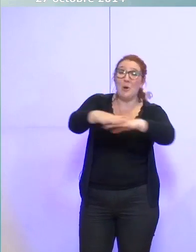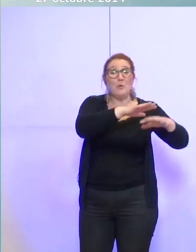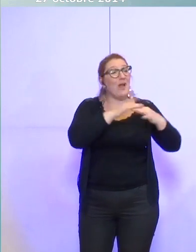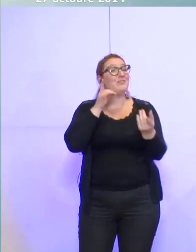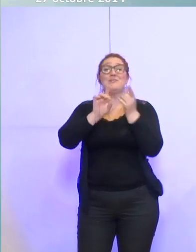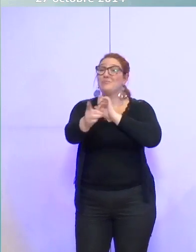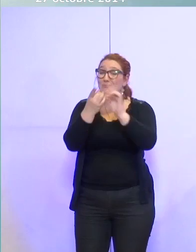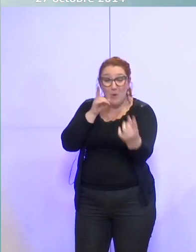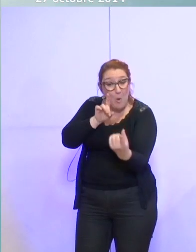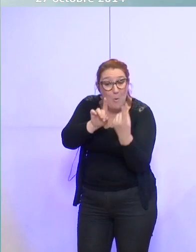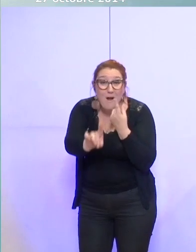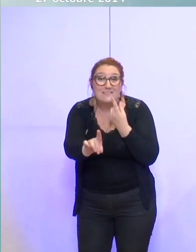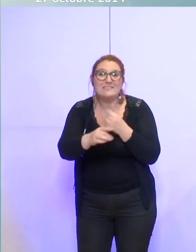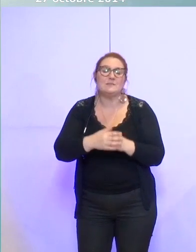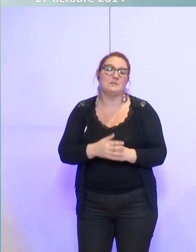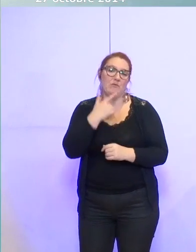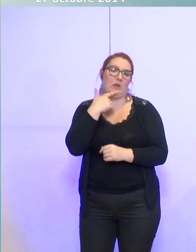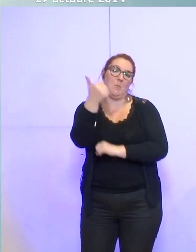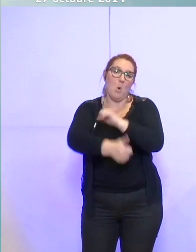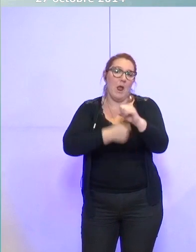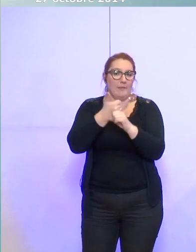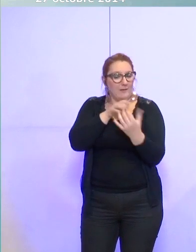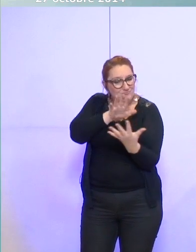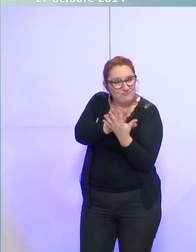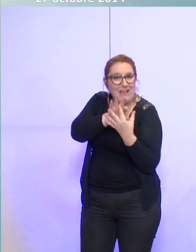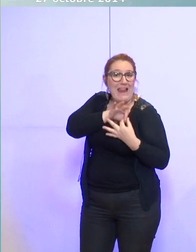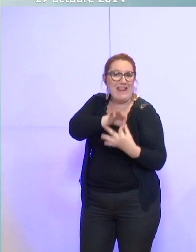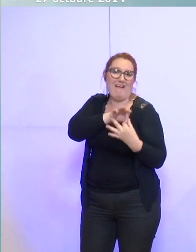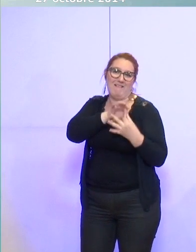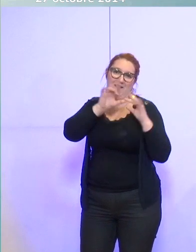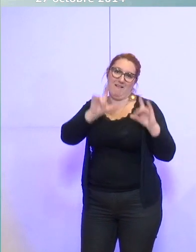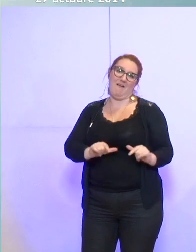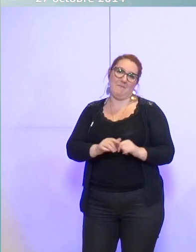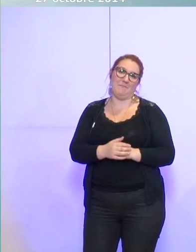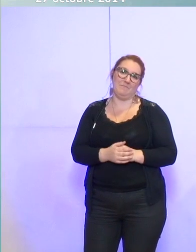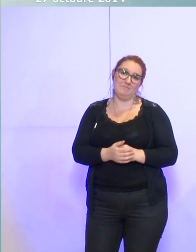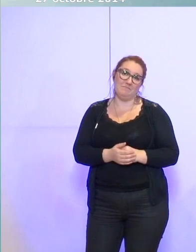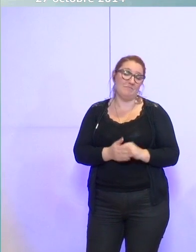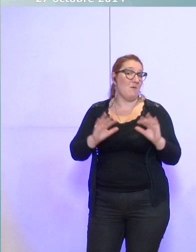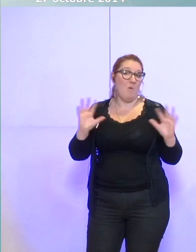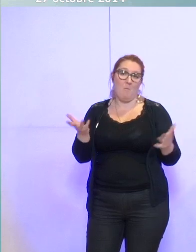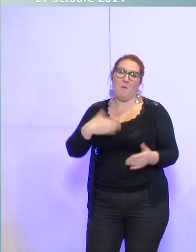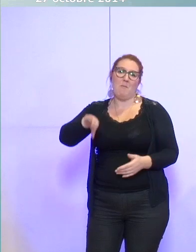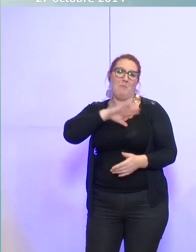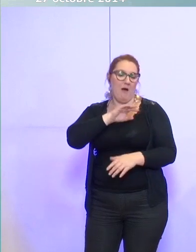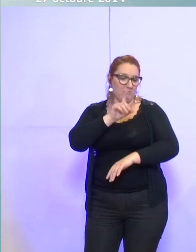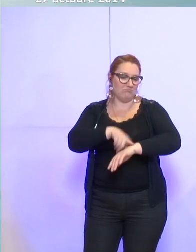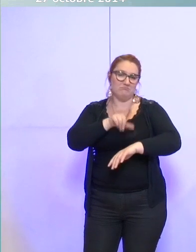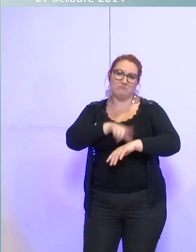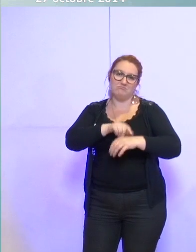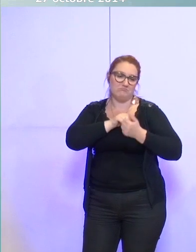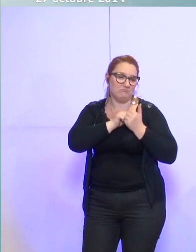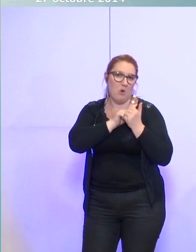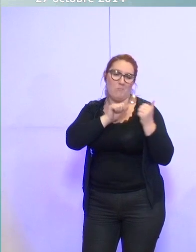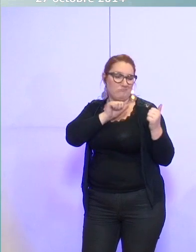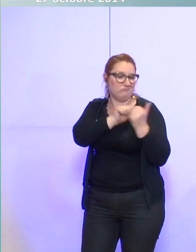lien tout au long de l'année avec ces enfants, ne serait-ce que par le temps partagé ensemble. Donc effectivement, ce